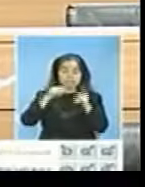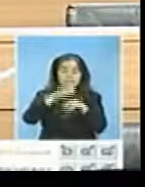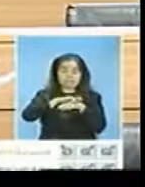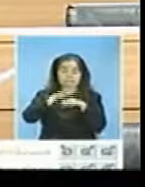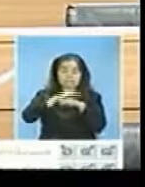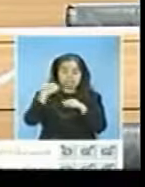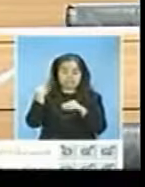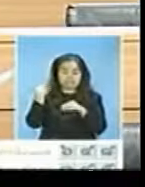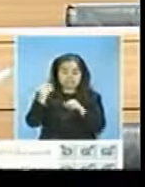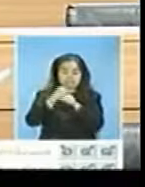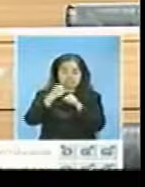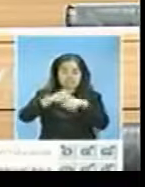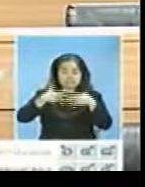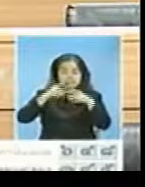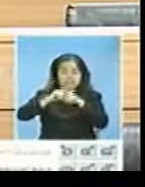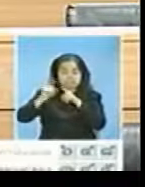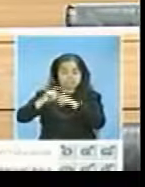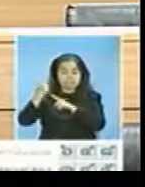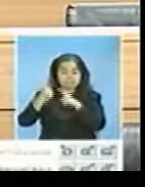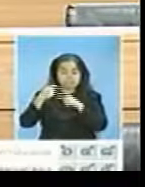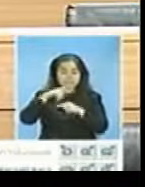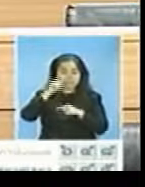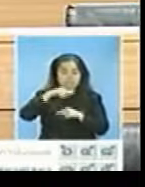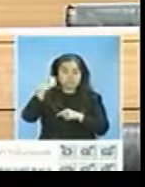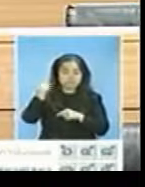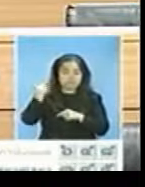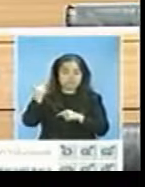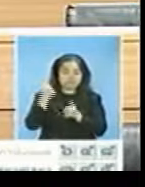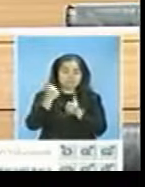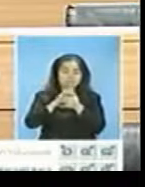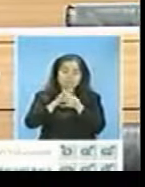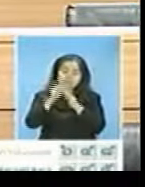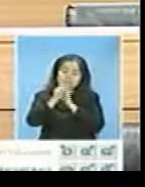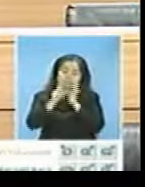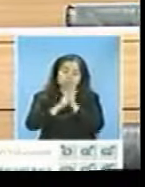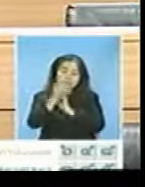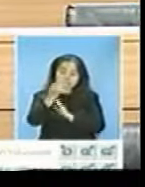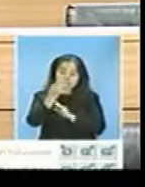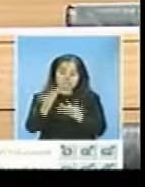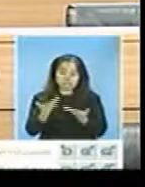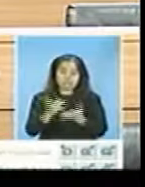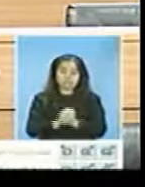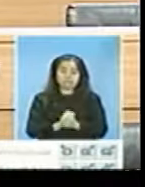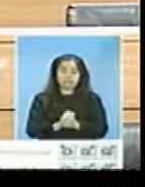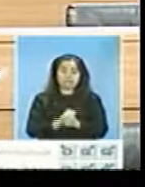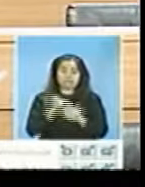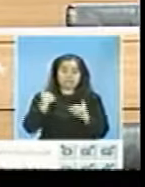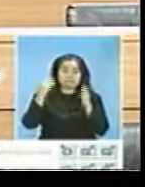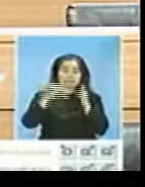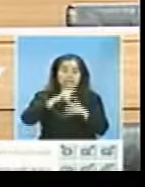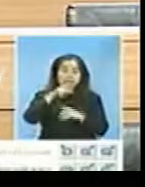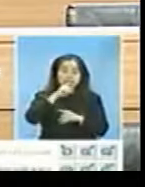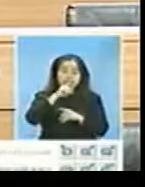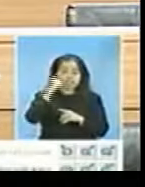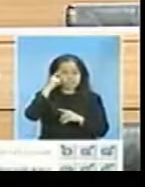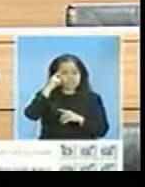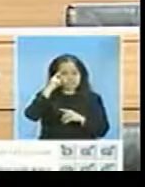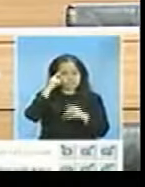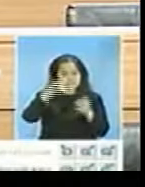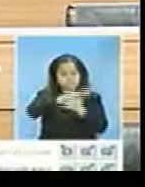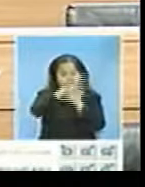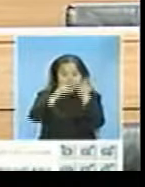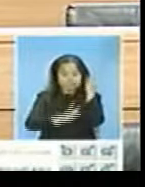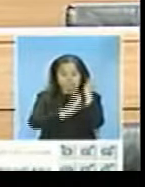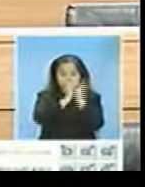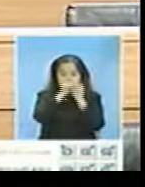ท่านจะเข้ามาเขียนรัฐธรรมนูญฉบับไม่รู้จะเรียกว่าฉบับอะไรในข้างหน้านี้ซึ่งหลายคนก็บอกว่ามันไม่น่าจะเป็นทั้งร่างเนี่ย